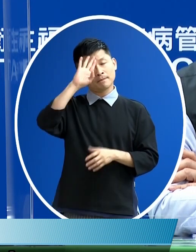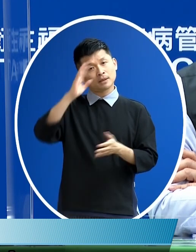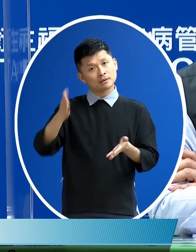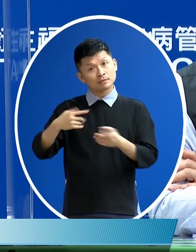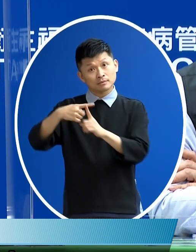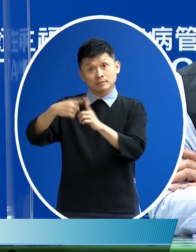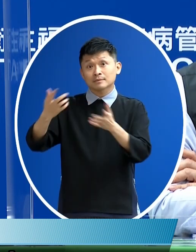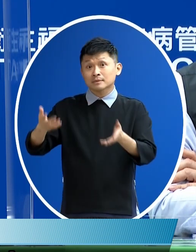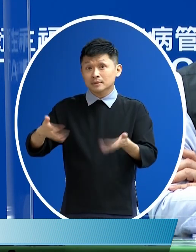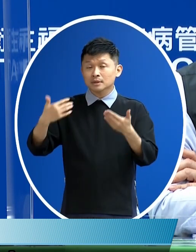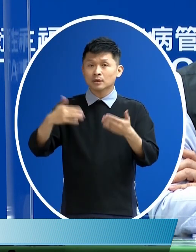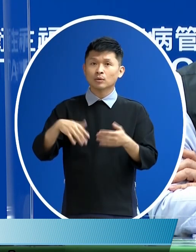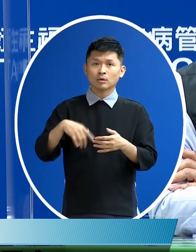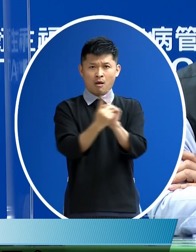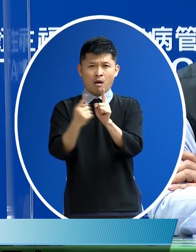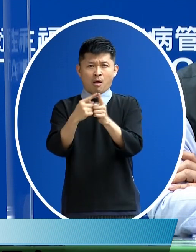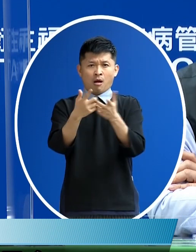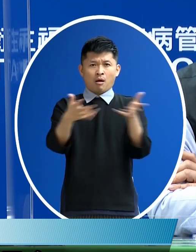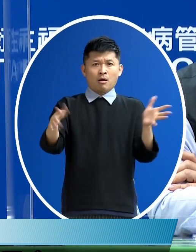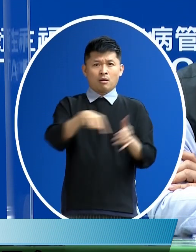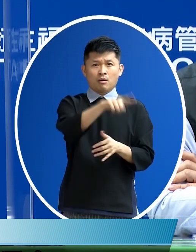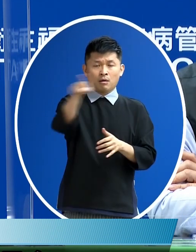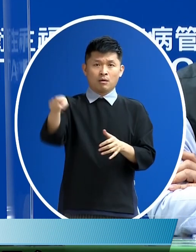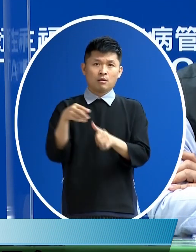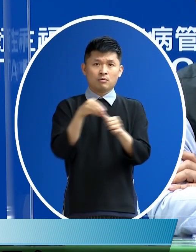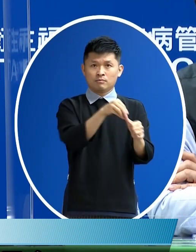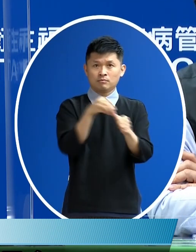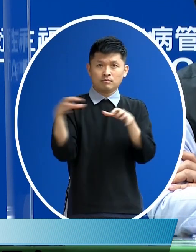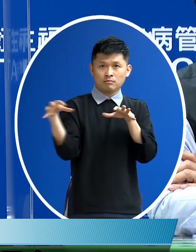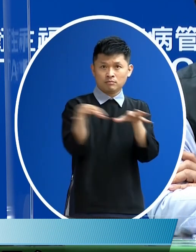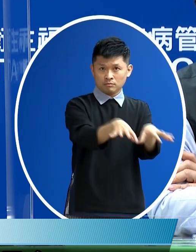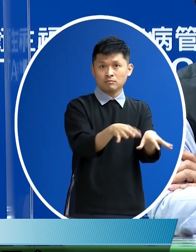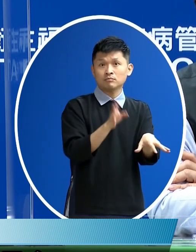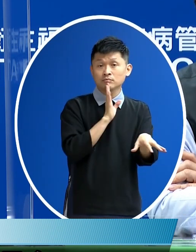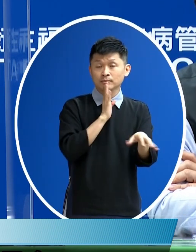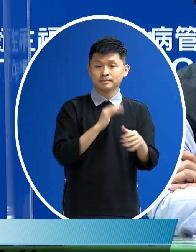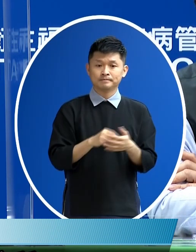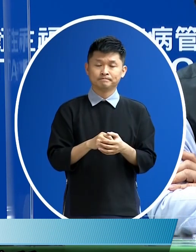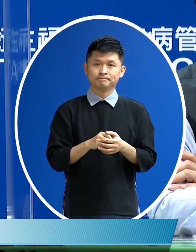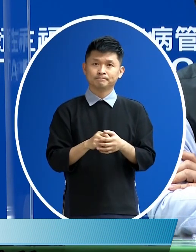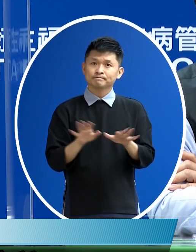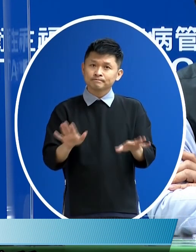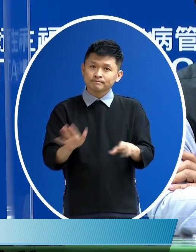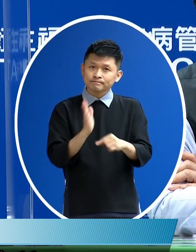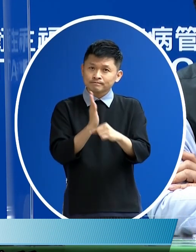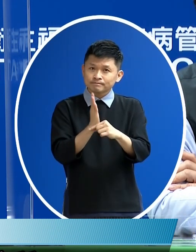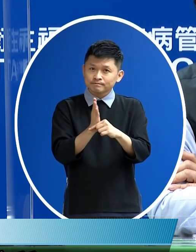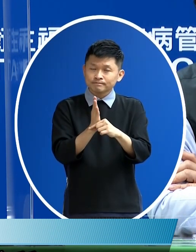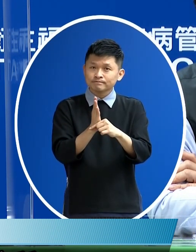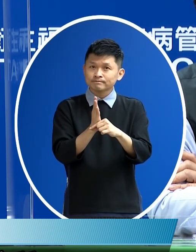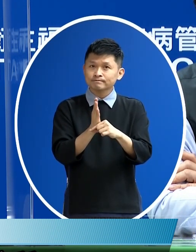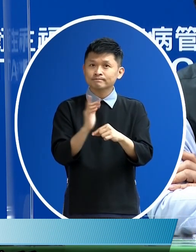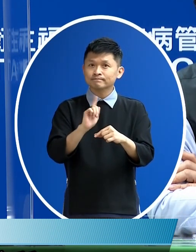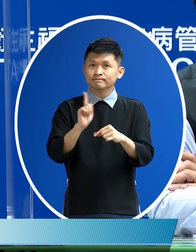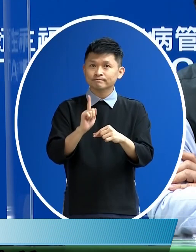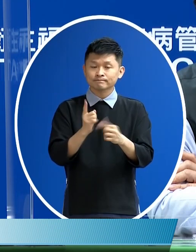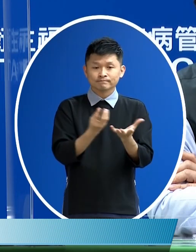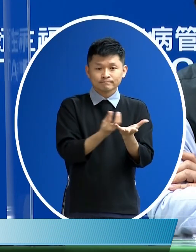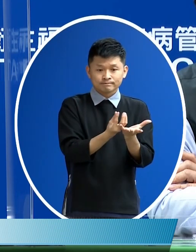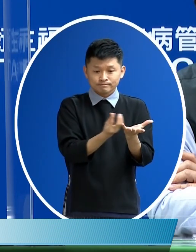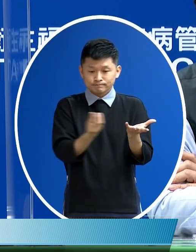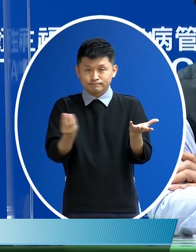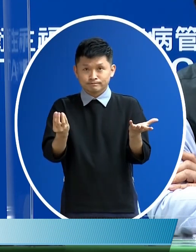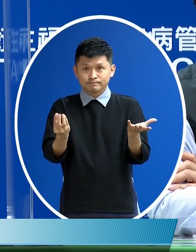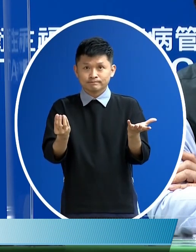无症状的确诊病人。那当然在这个过渡时期还是会移出一部分的集中检疫